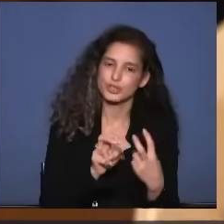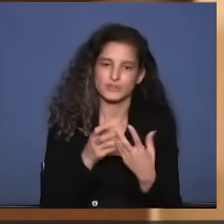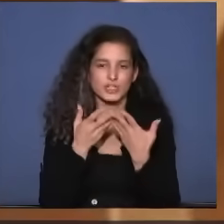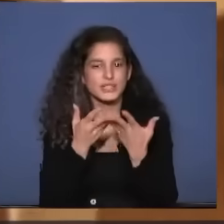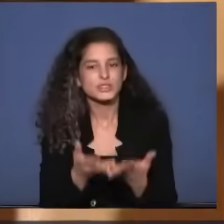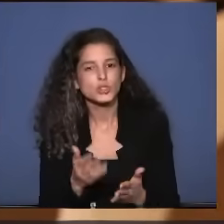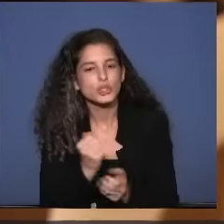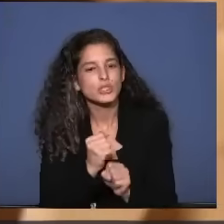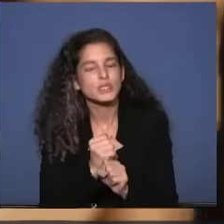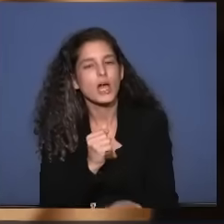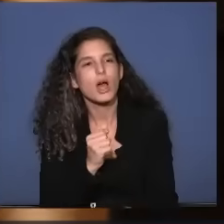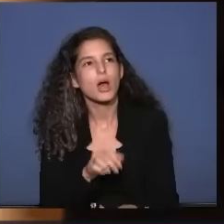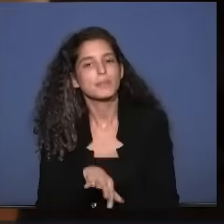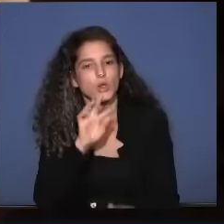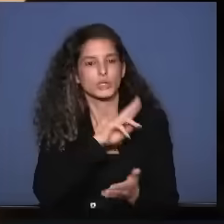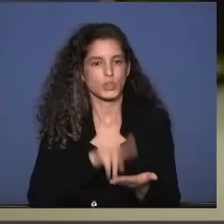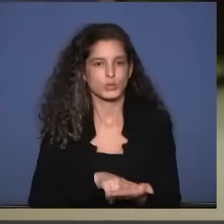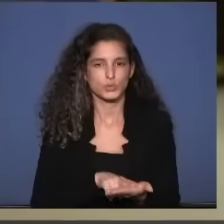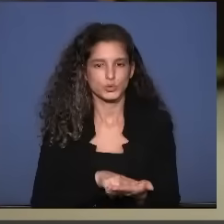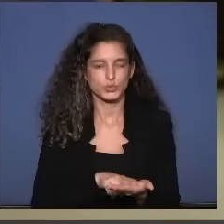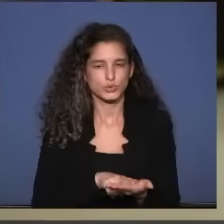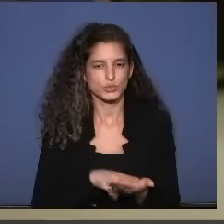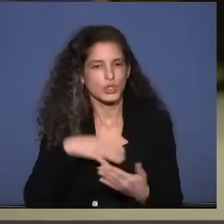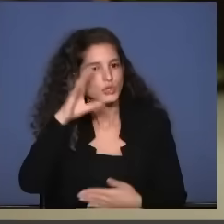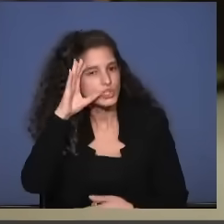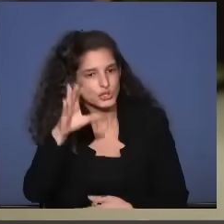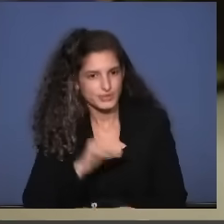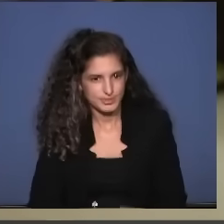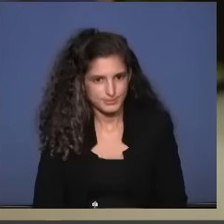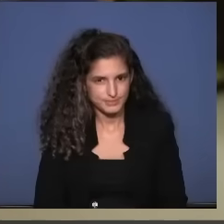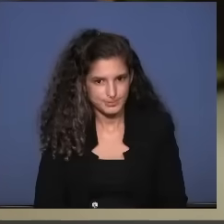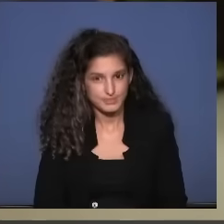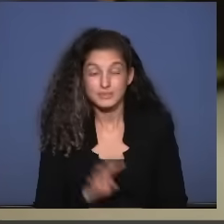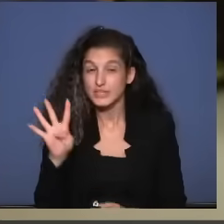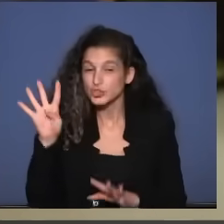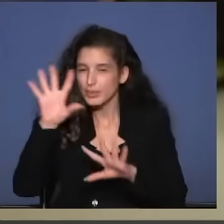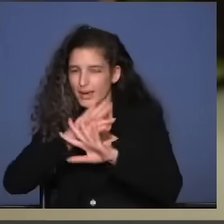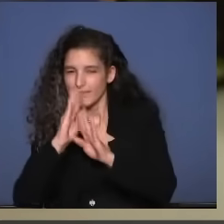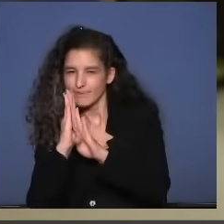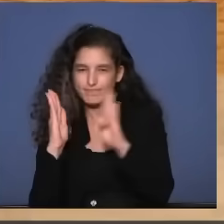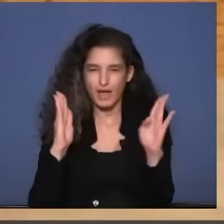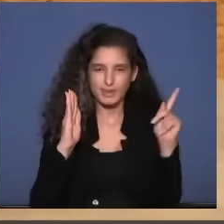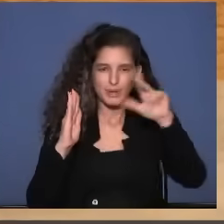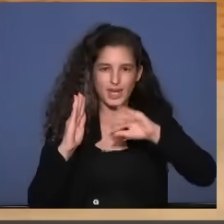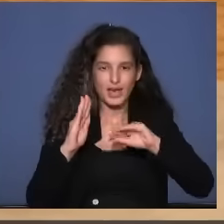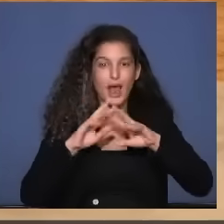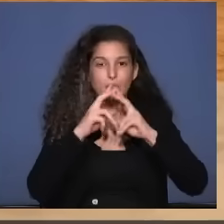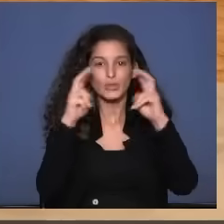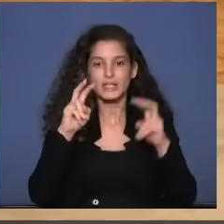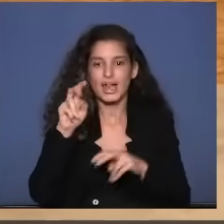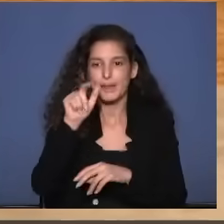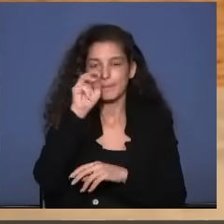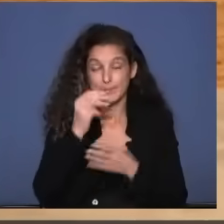לעשות את הבחירות הנכונות, שיהיה אוזן קשבת. בין 9 בערב ל-1 בלילה, עמותת אלם המסייעת לנוער